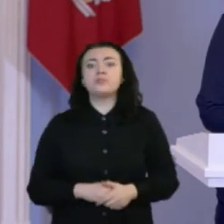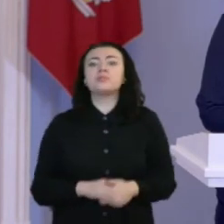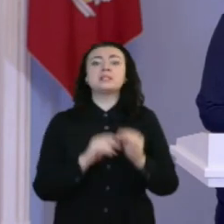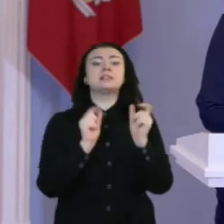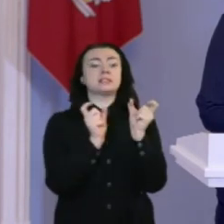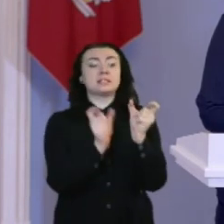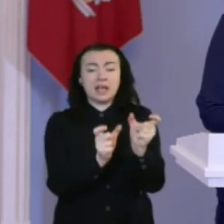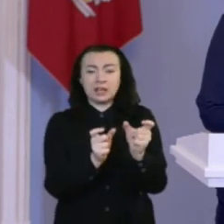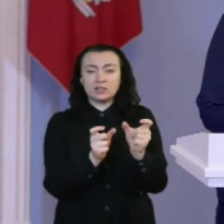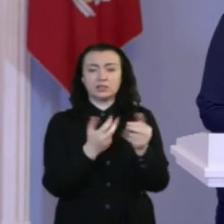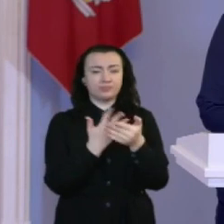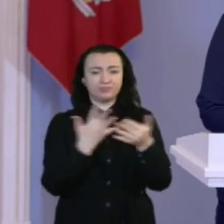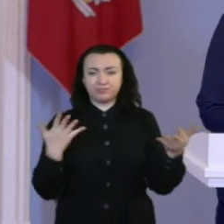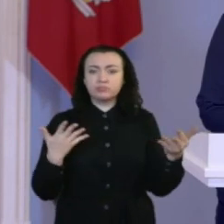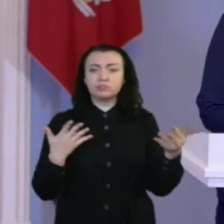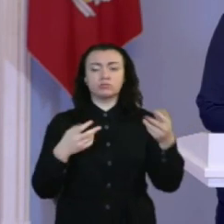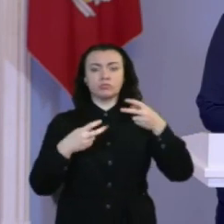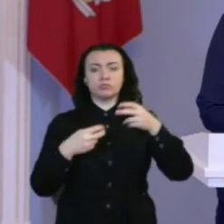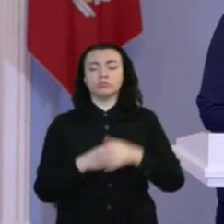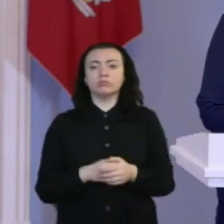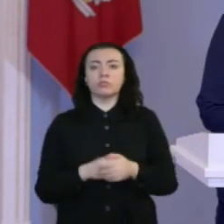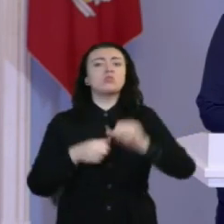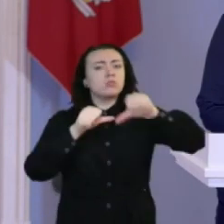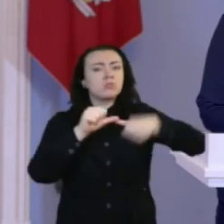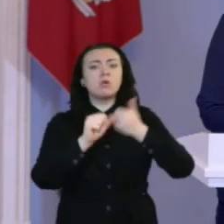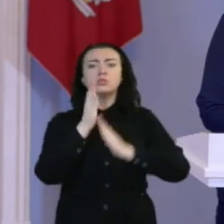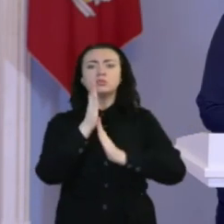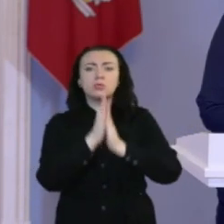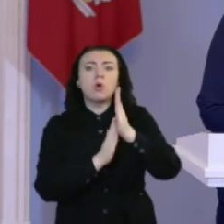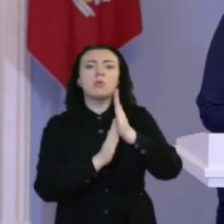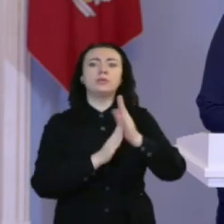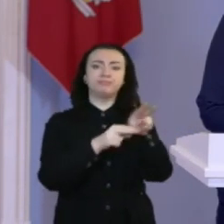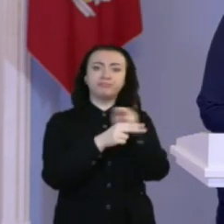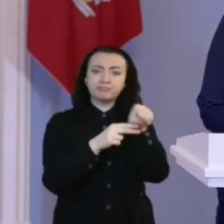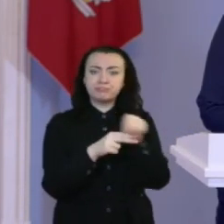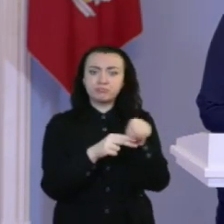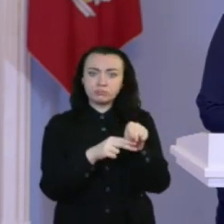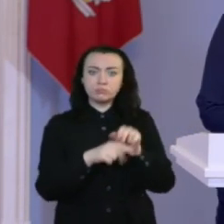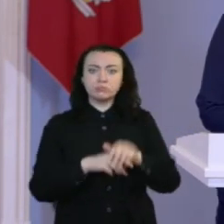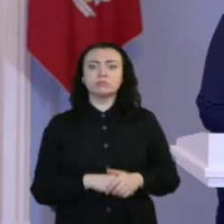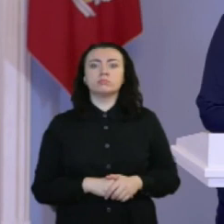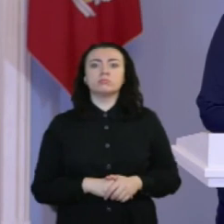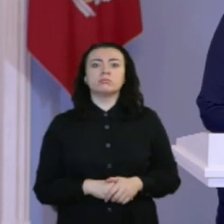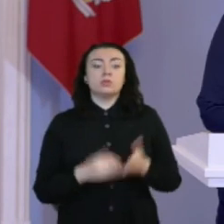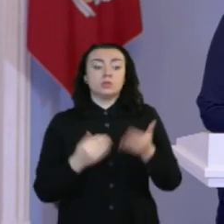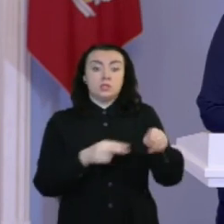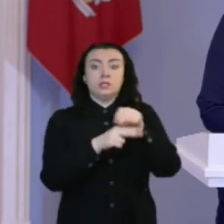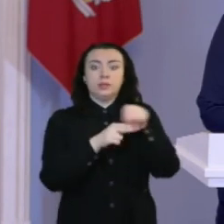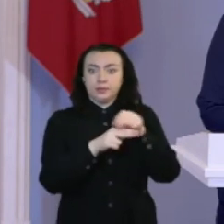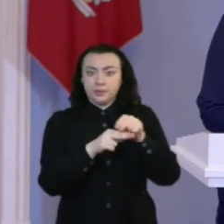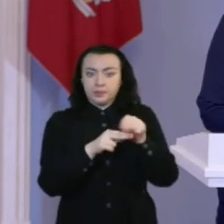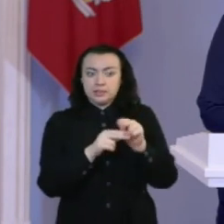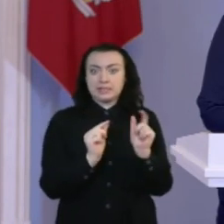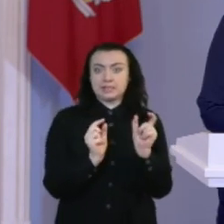Sankcijos, kurias mes nuolat tobuliname, šlifuojame ir po šitų šlifavimų jos